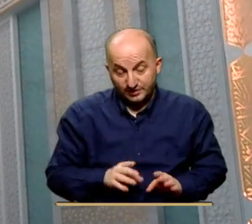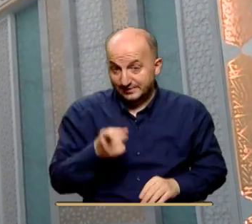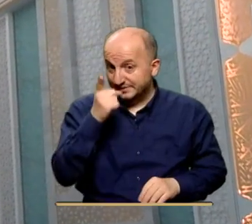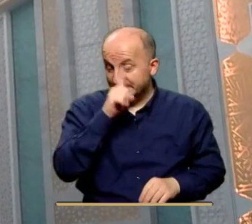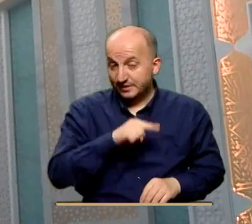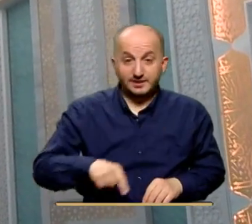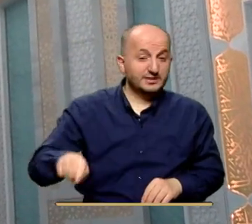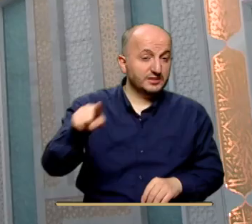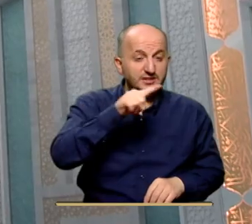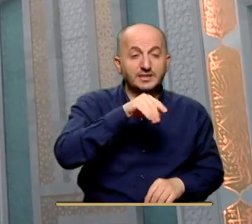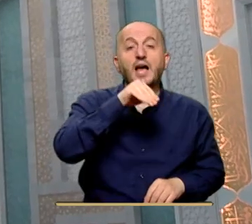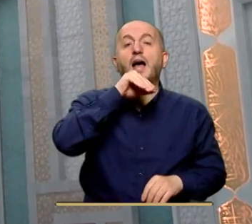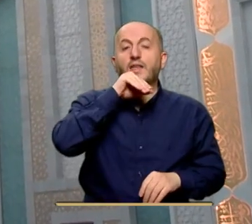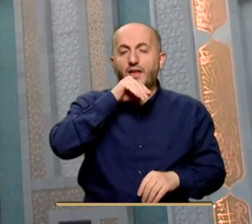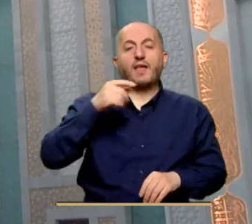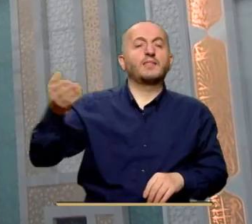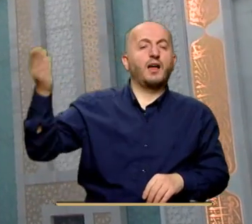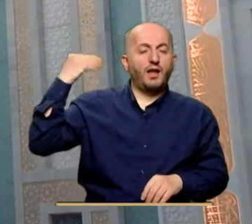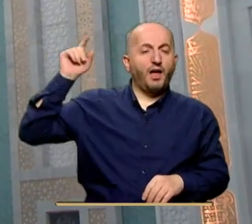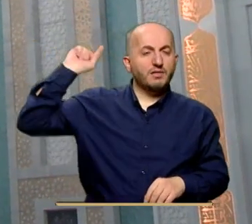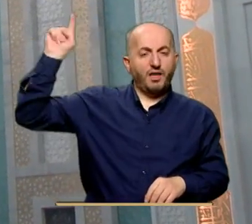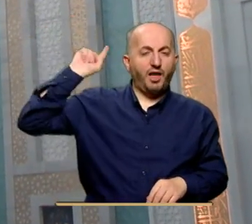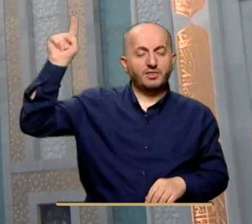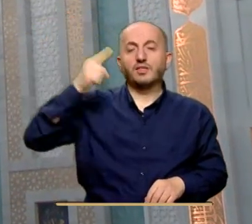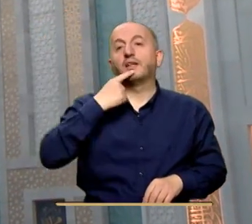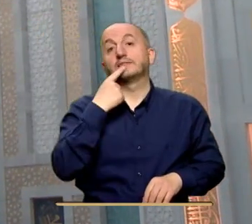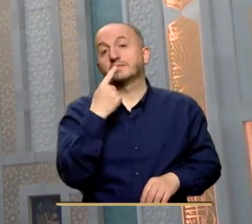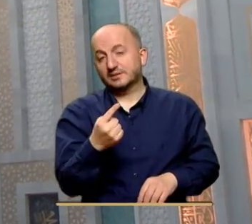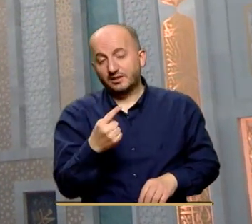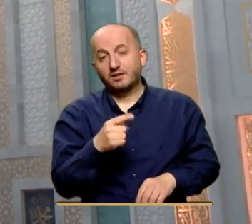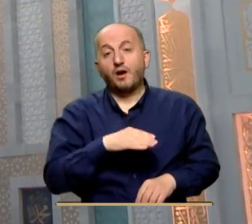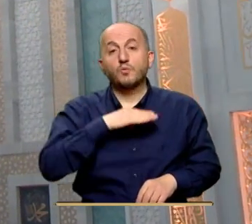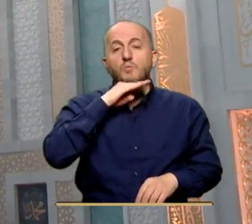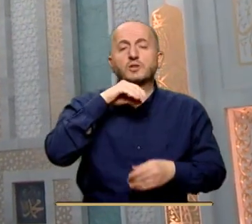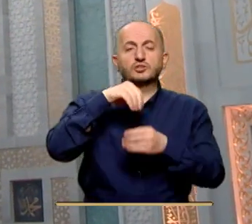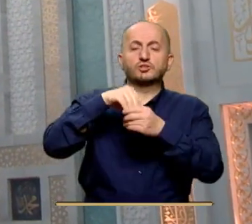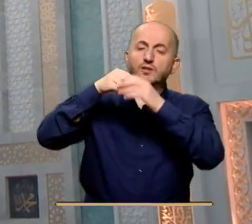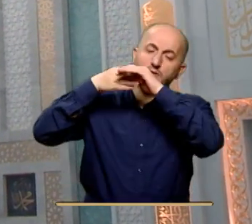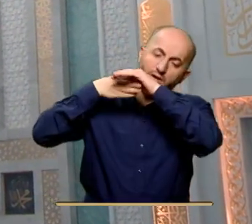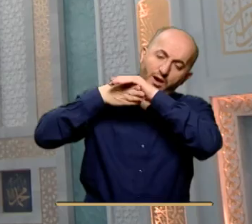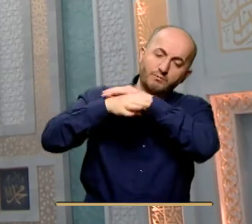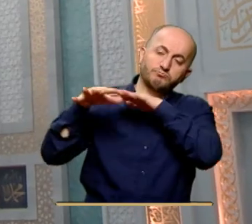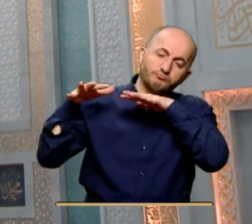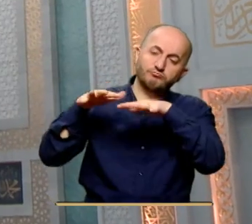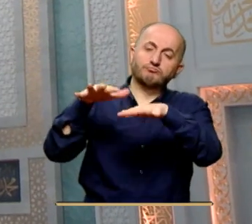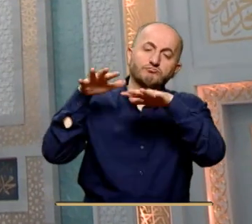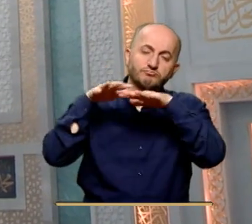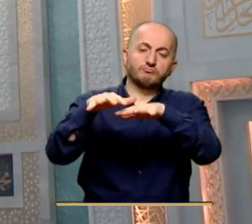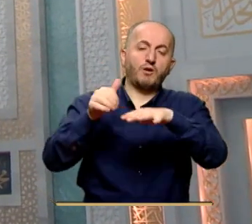sizin atalarınız Allah Allah diyerek Avrupa'nın içlerine kadar akıncılar